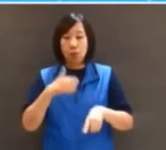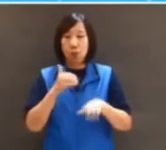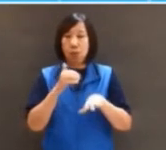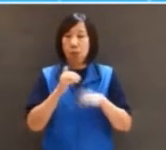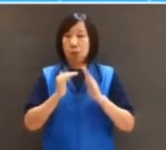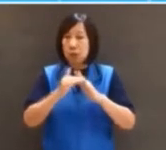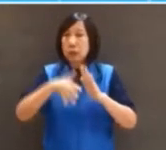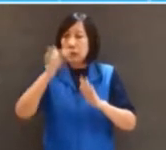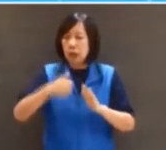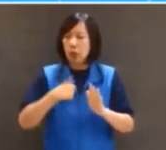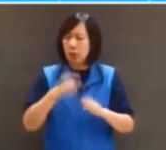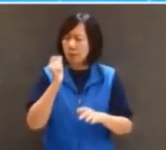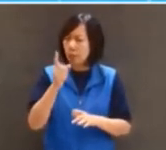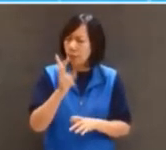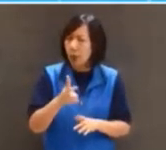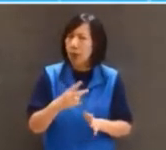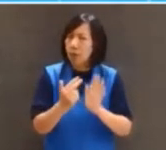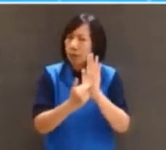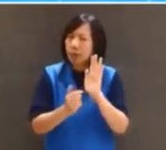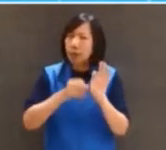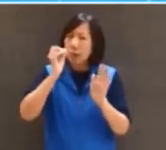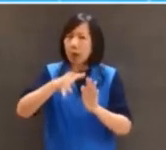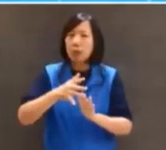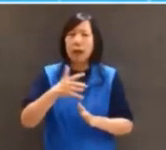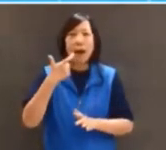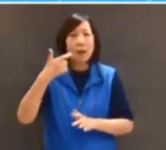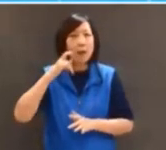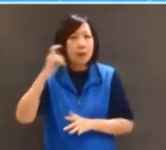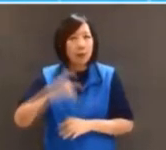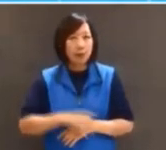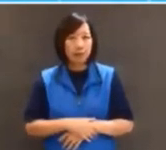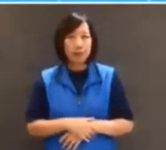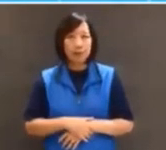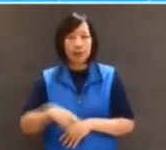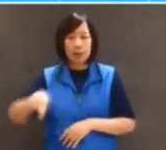稍后提供给您。